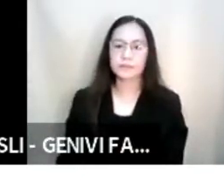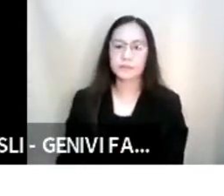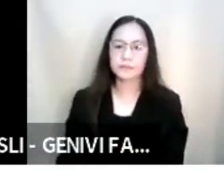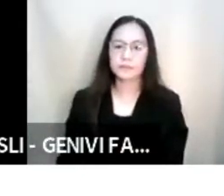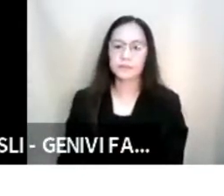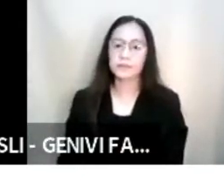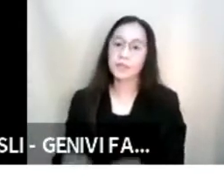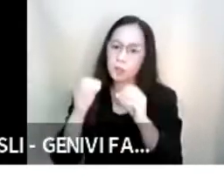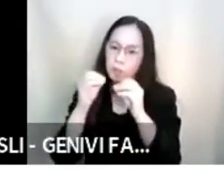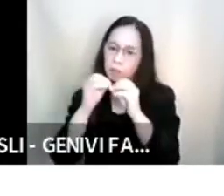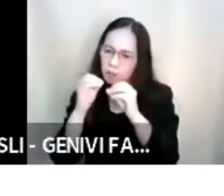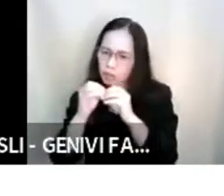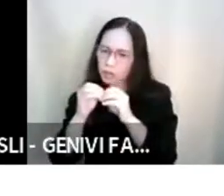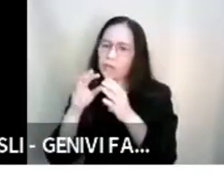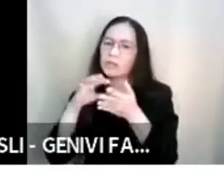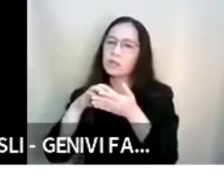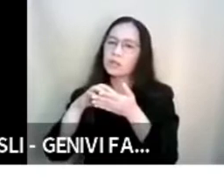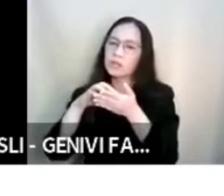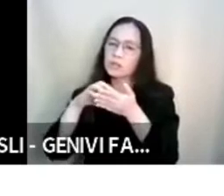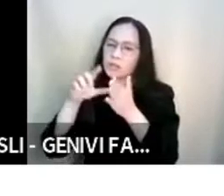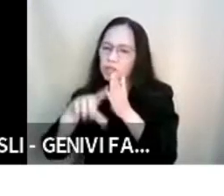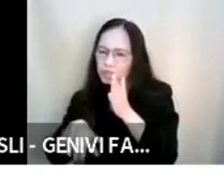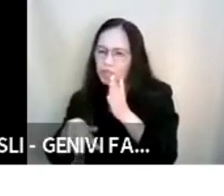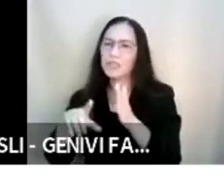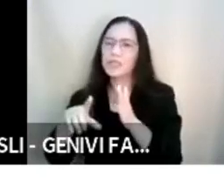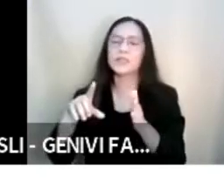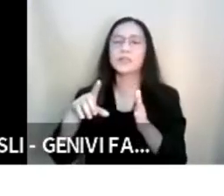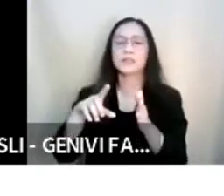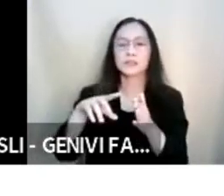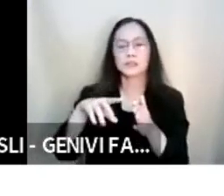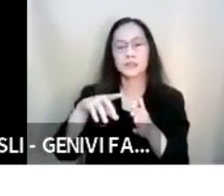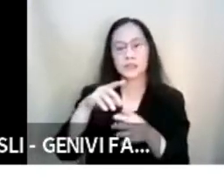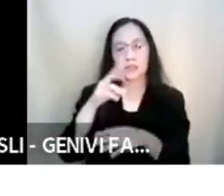more or less, no? Nababasa ba nila ang oras? Can they understand,